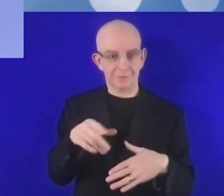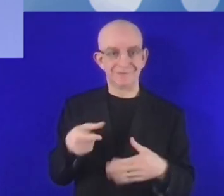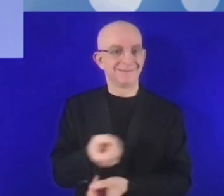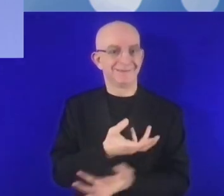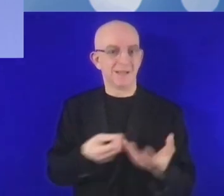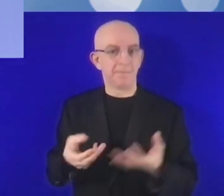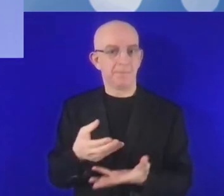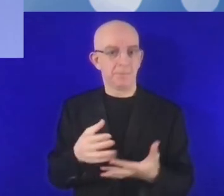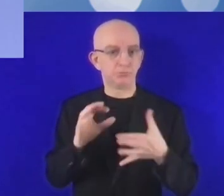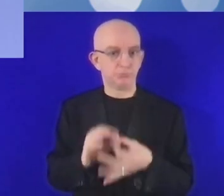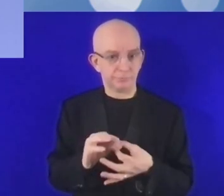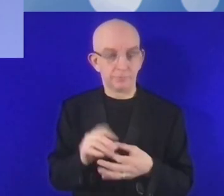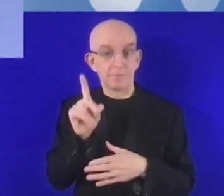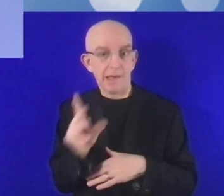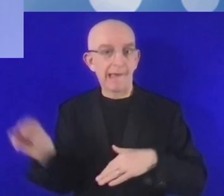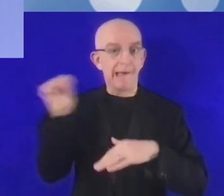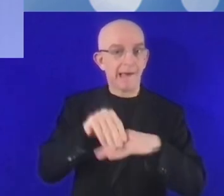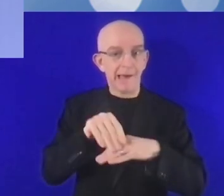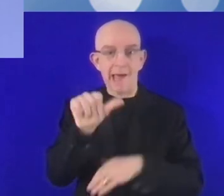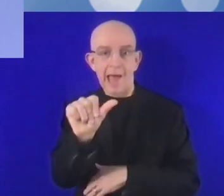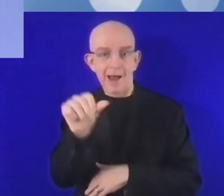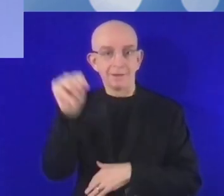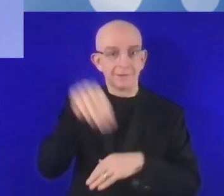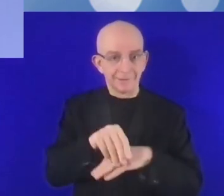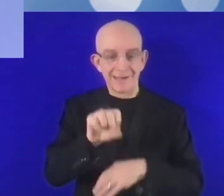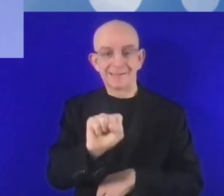也是非常重要的一部分。